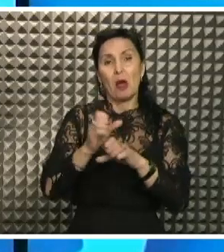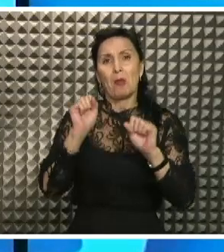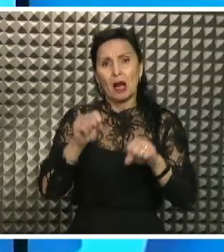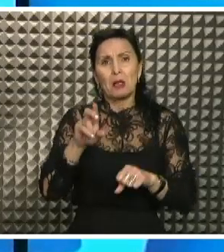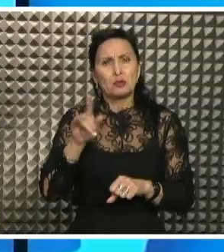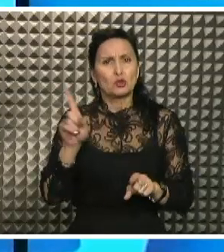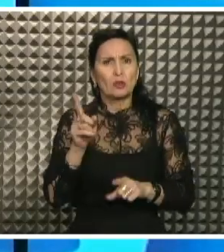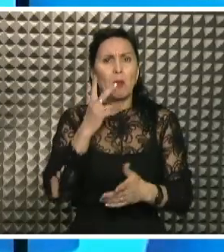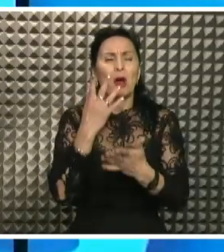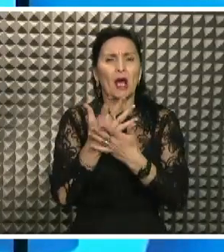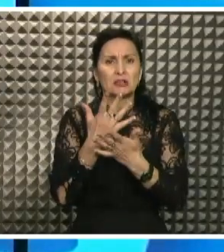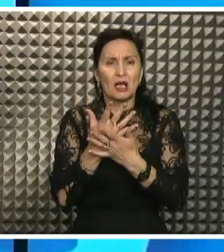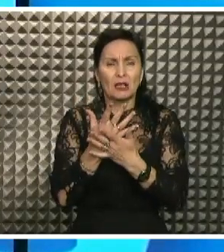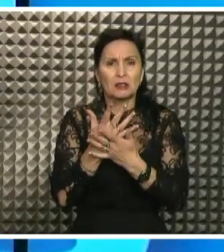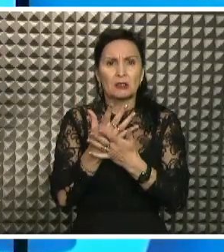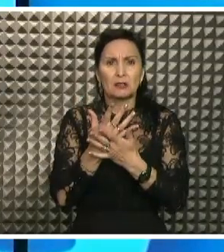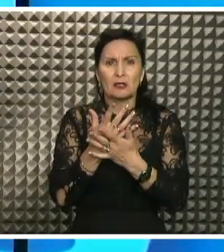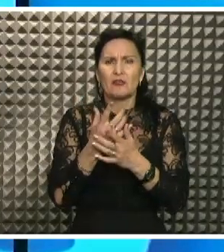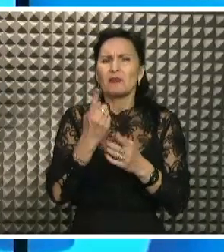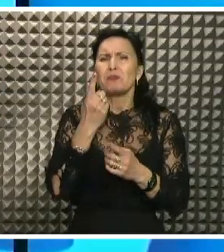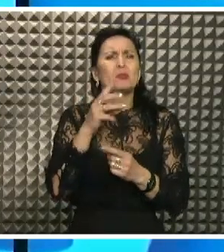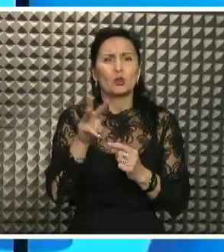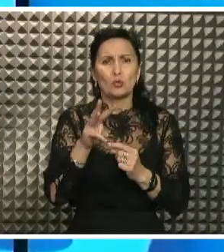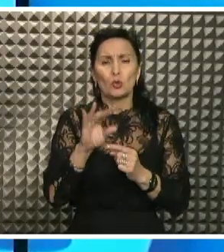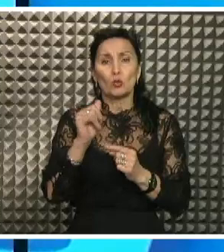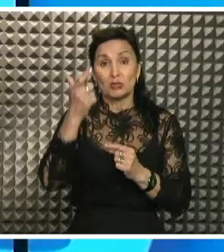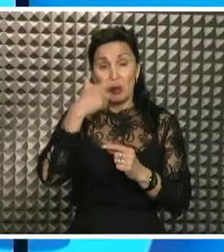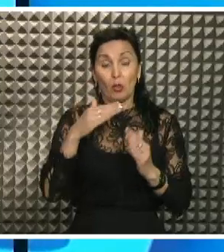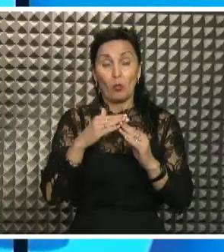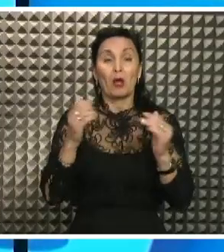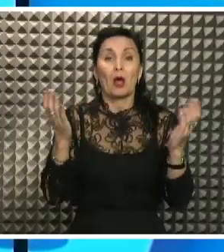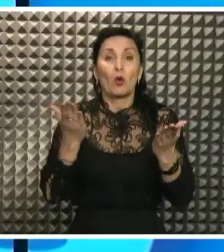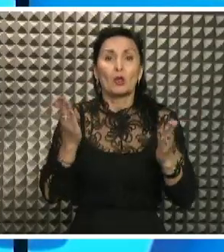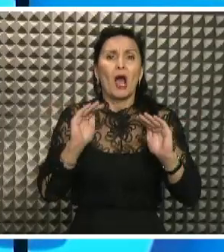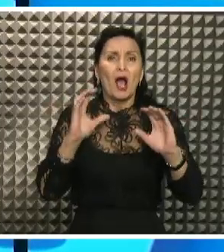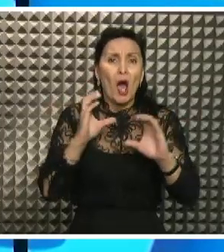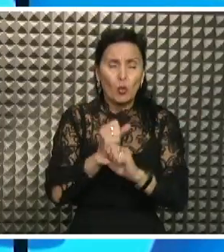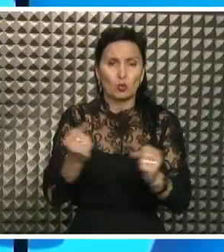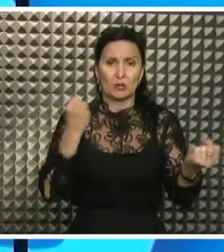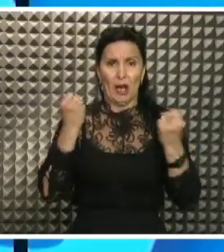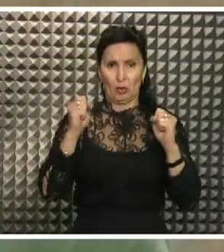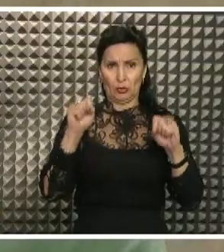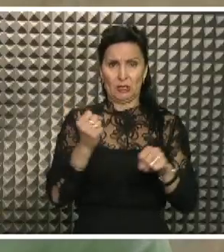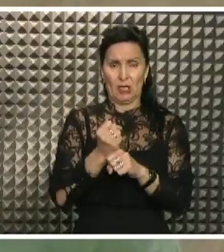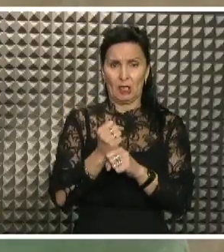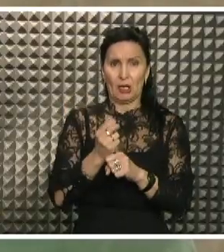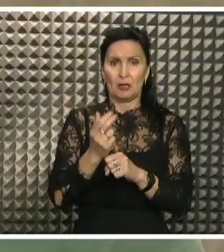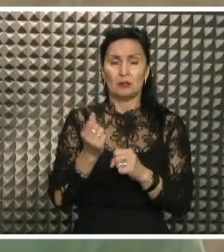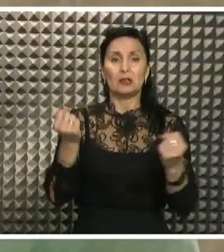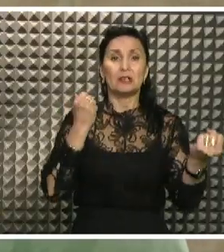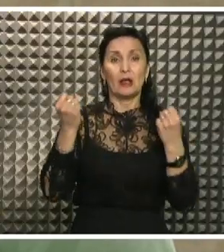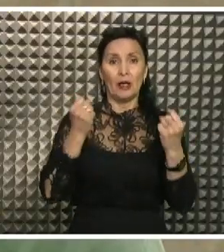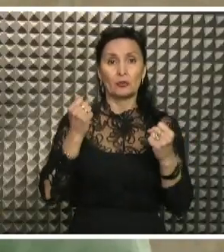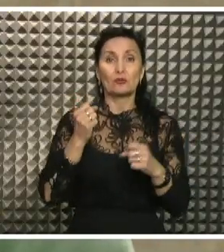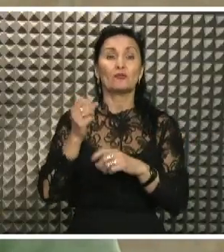что-то показать, что может каждый прямо человек у себя дома какие-то короткую такую зарядку делать? Да, с удовольствием покажу. Зарядку в